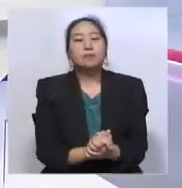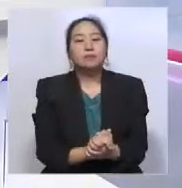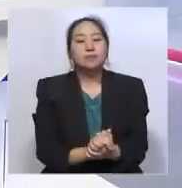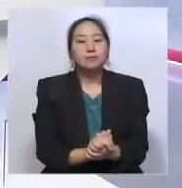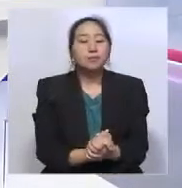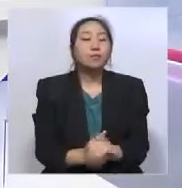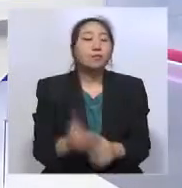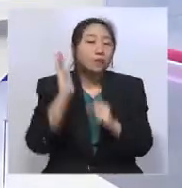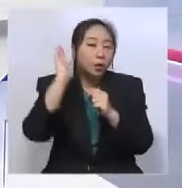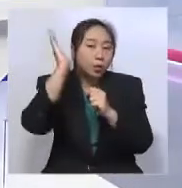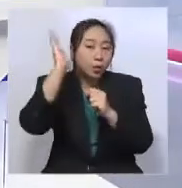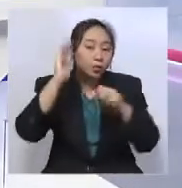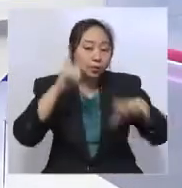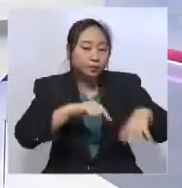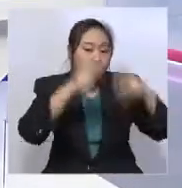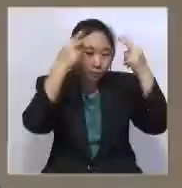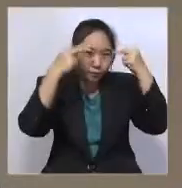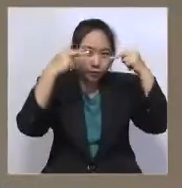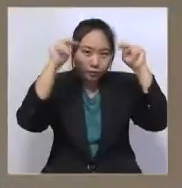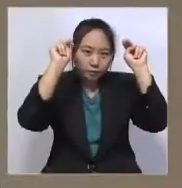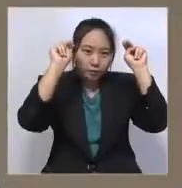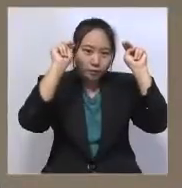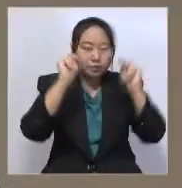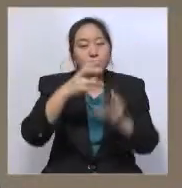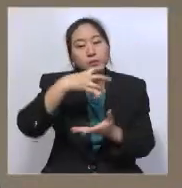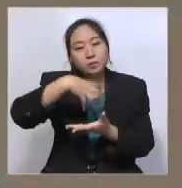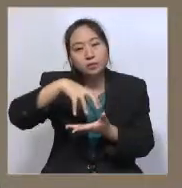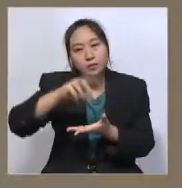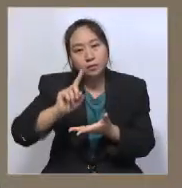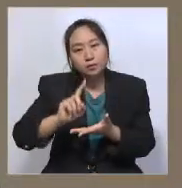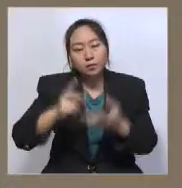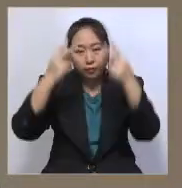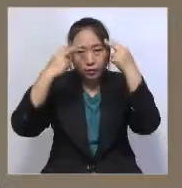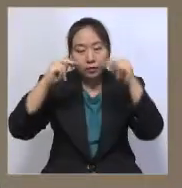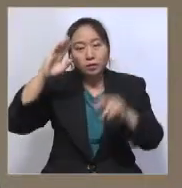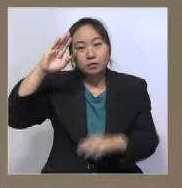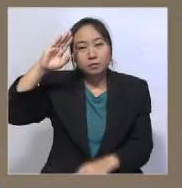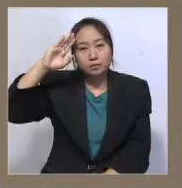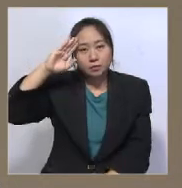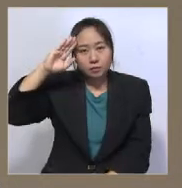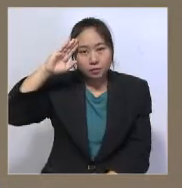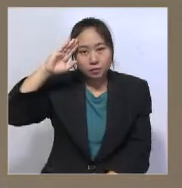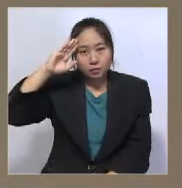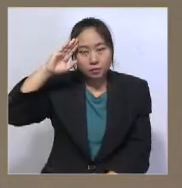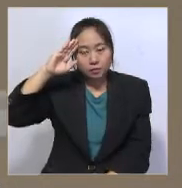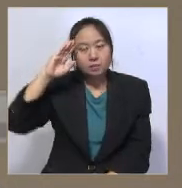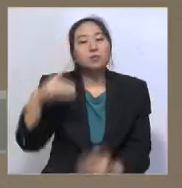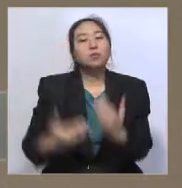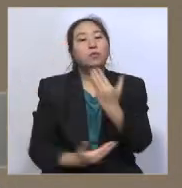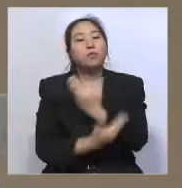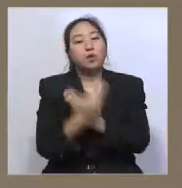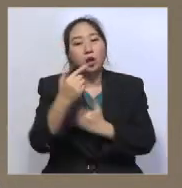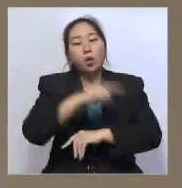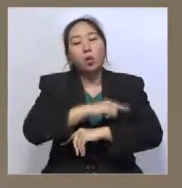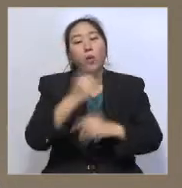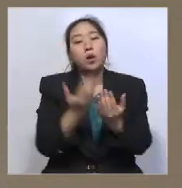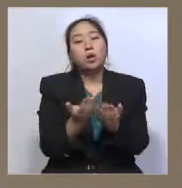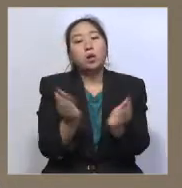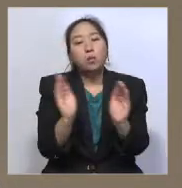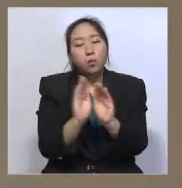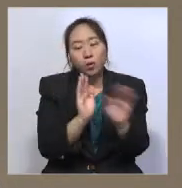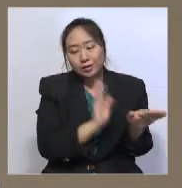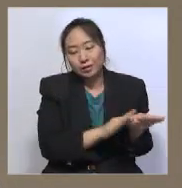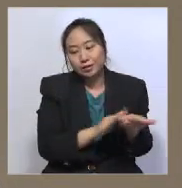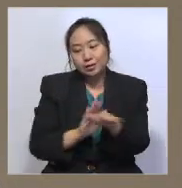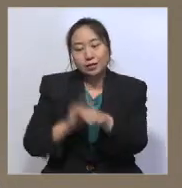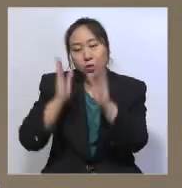ะซึ่งเรื่องนี้พลโทสันเสริญแก้วกำเนิดโฆษกประจำสำนักนายกรัฐมนตรีก็ได้บอกนะคะว่าพลเอกประยุทธ์จันทร์โอชานายกรัฐมนตรีนั้นก็ถือโอกาสวันครอบครัวค่ะเชิญช